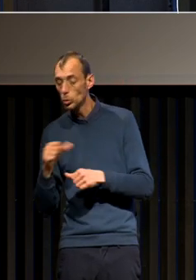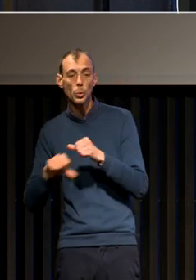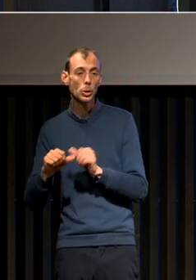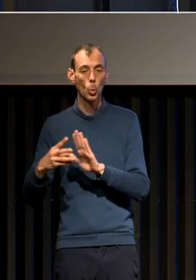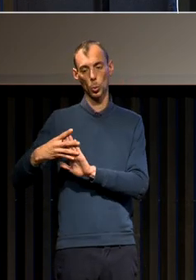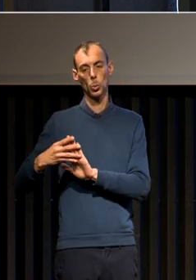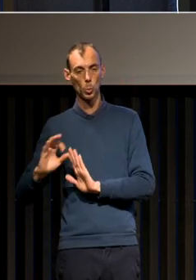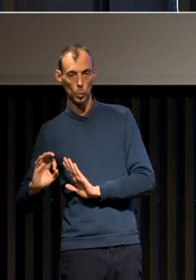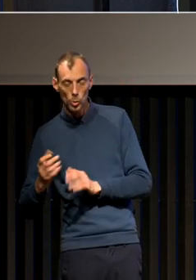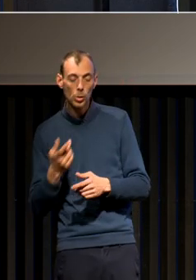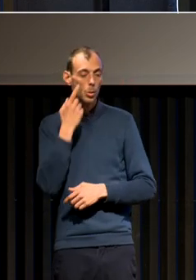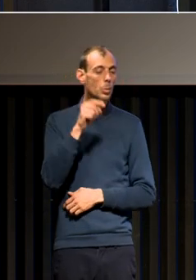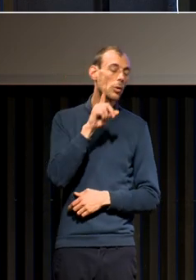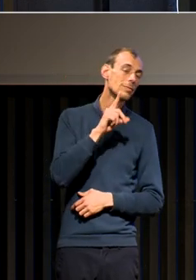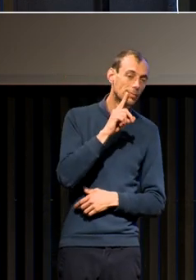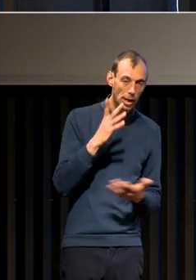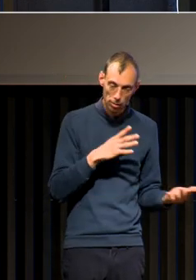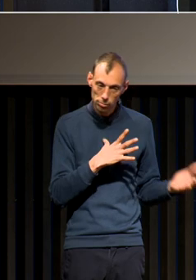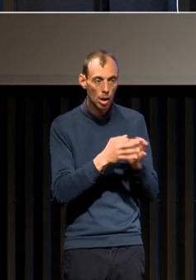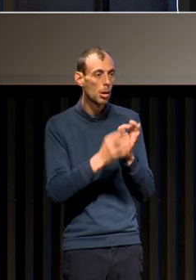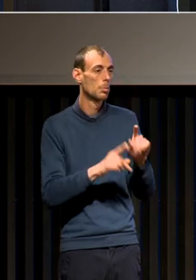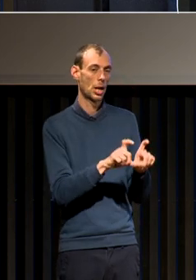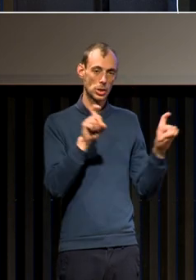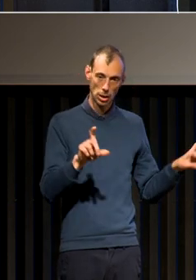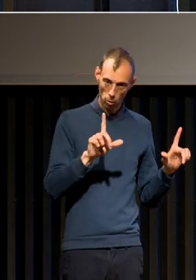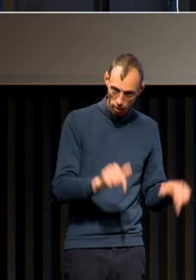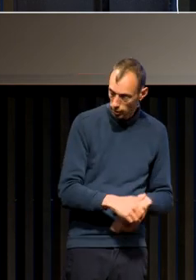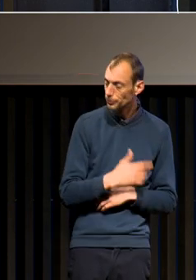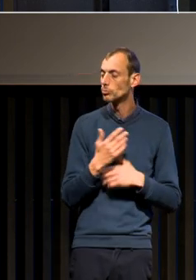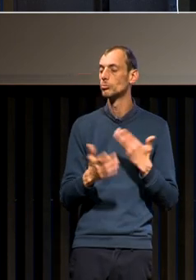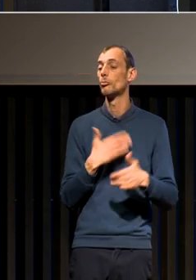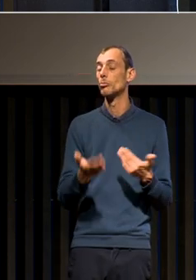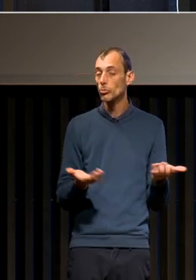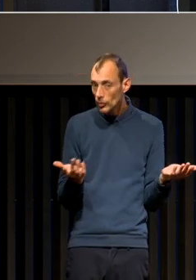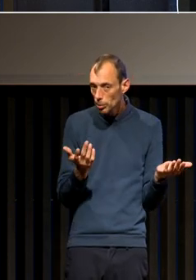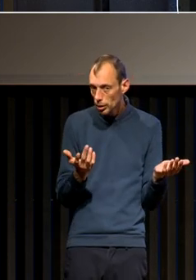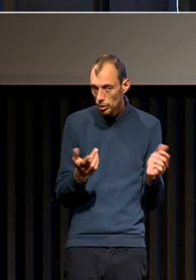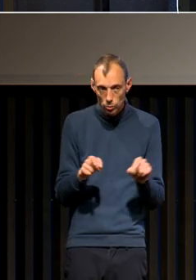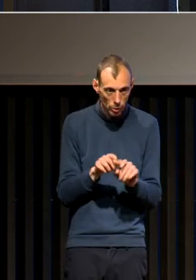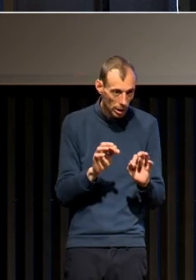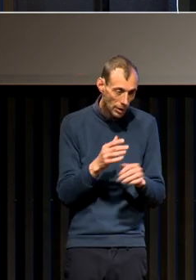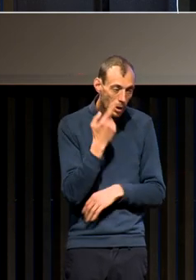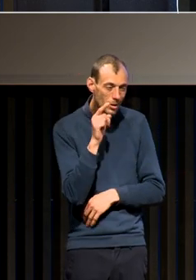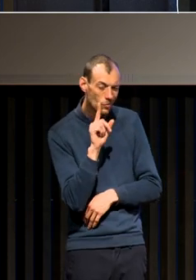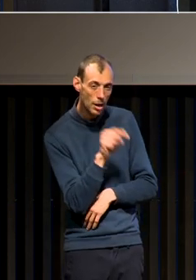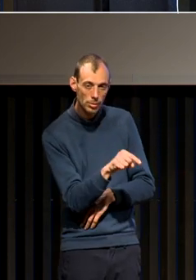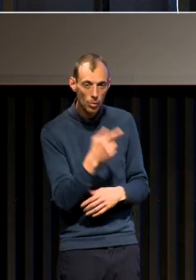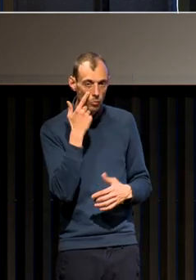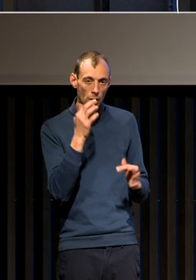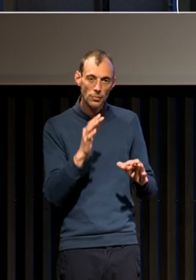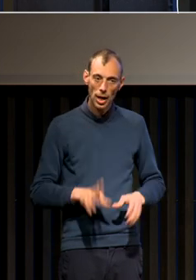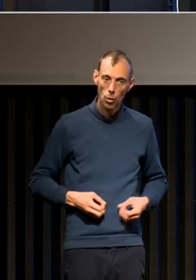fait un bilan gynéco pour les femmes, et surtout on évalue leur fonction ovarienne pour savoir